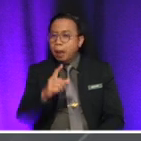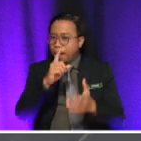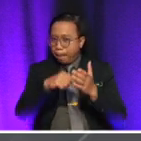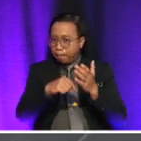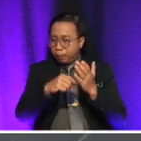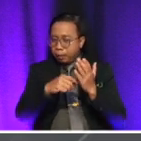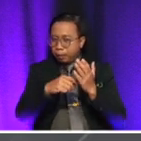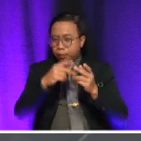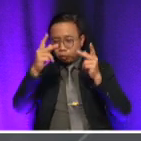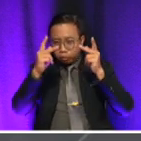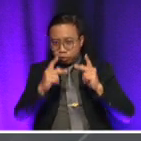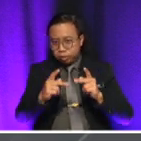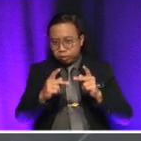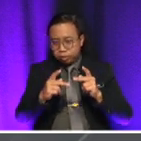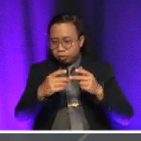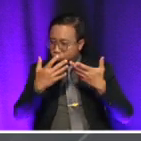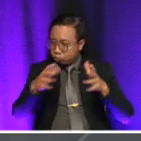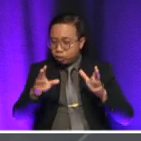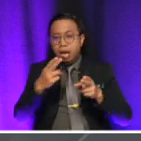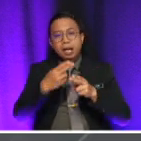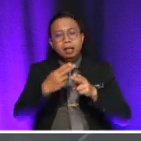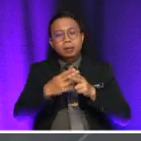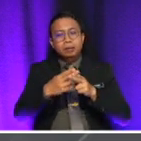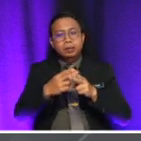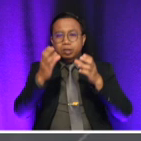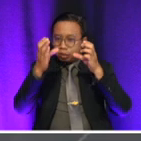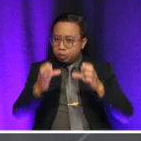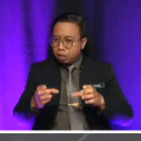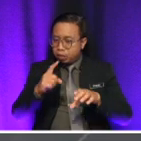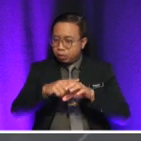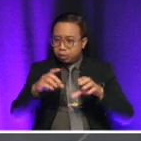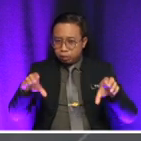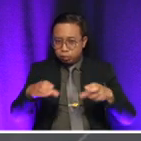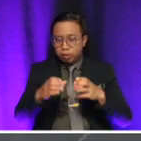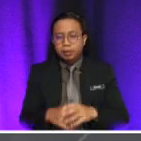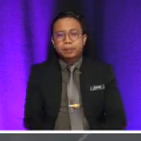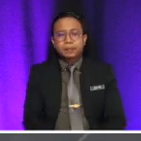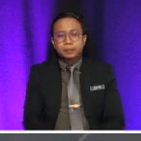perlu dilakukan setelah penamaan calon di jalankan